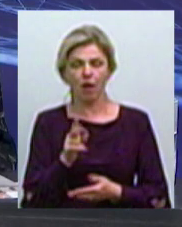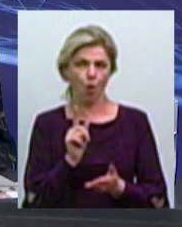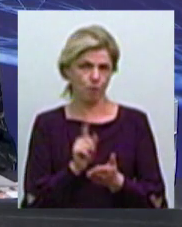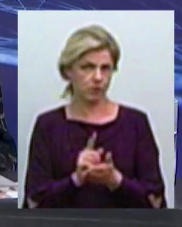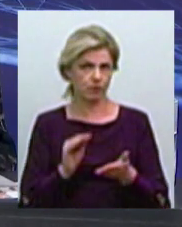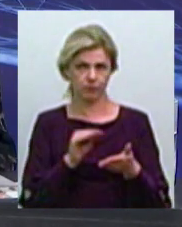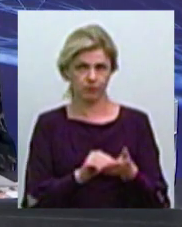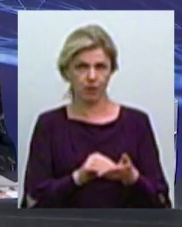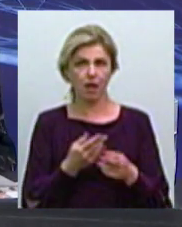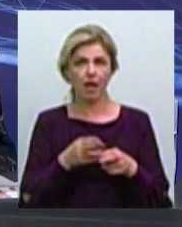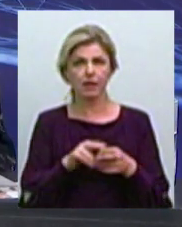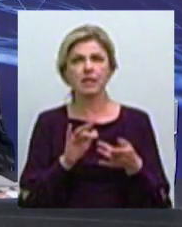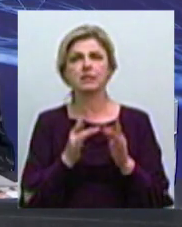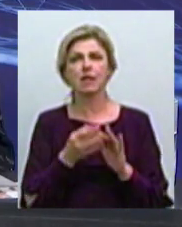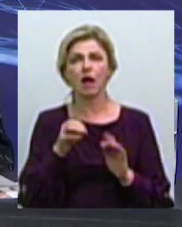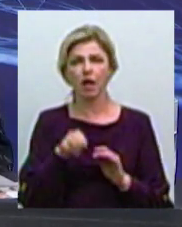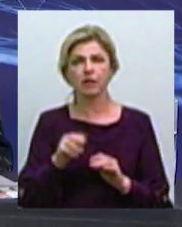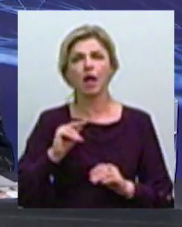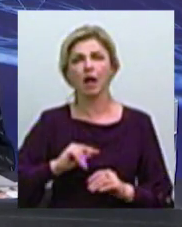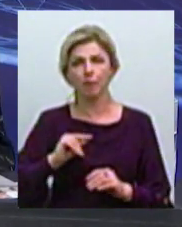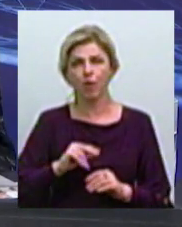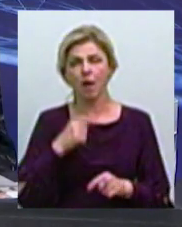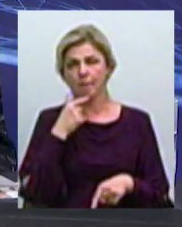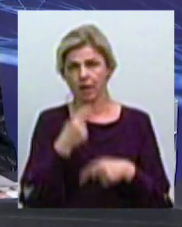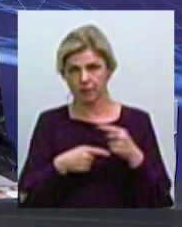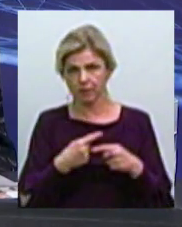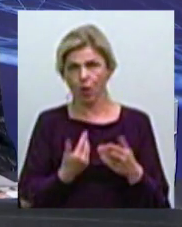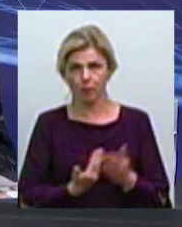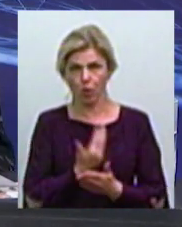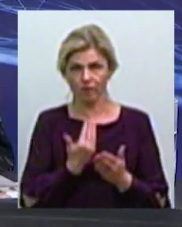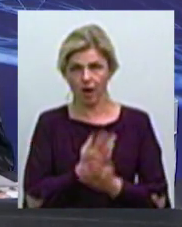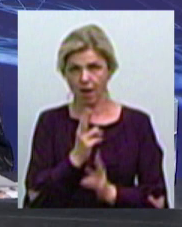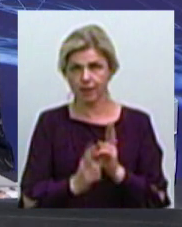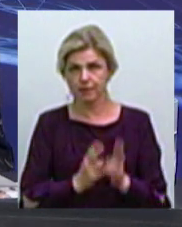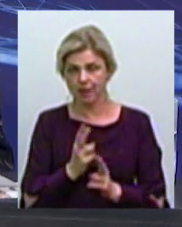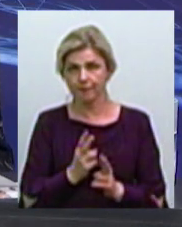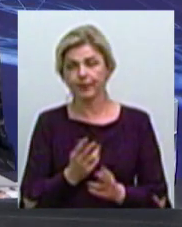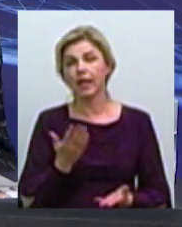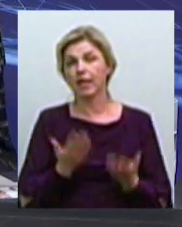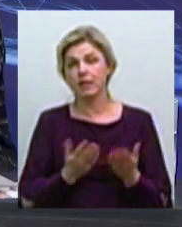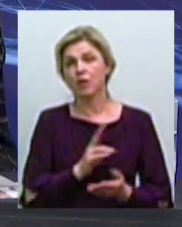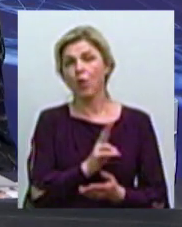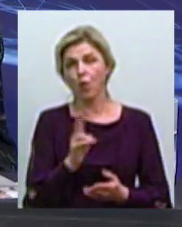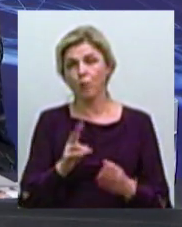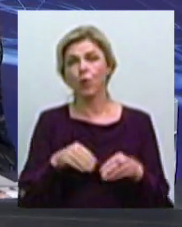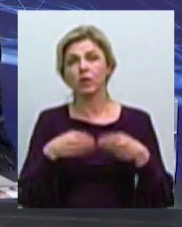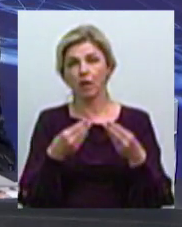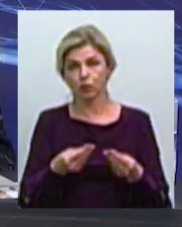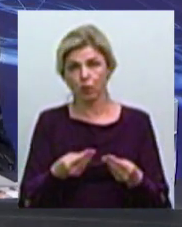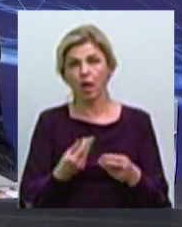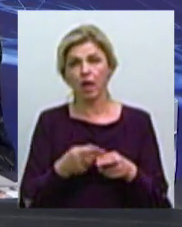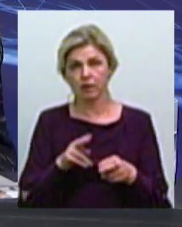обов'язково. Причем этот сайт, он работает, он постоянно обновляется. Вот. То есть, если кому-то дают лицензию, то есть этот